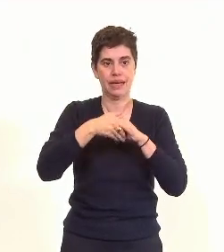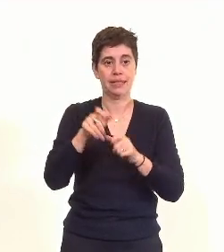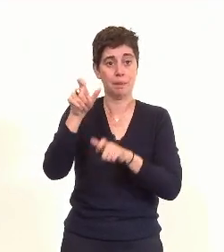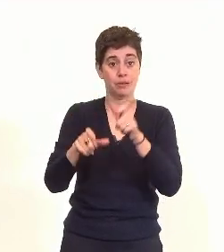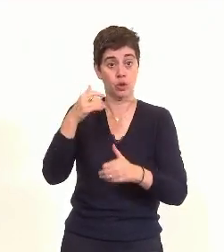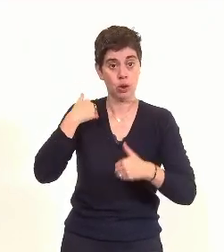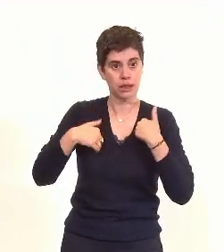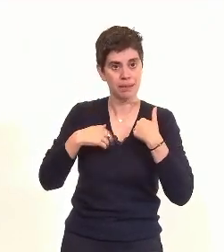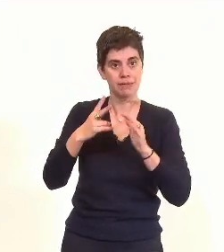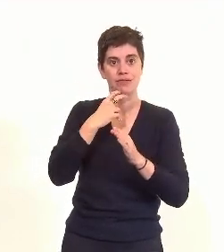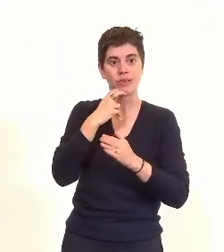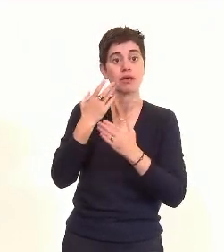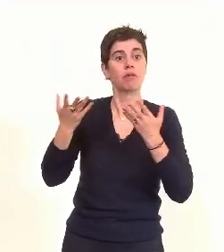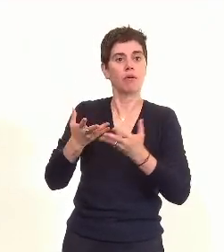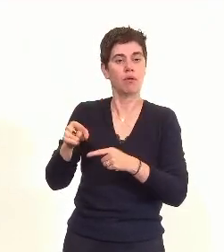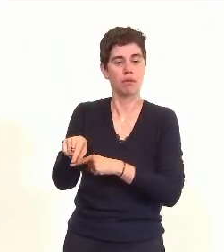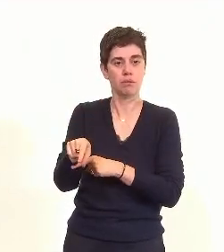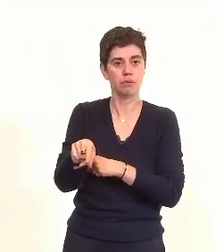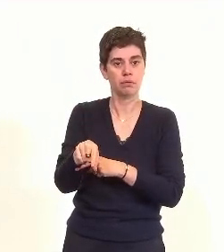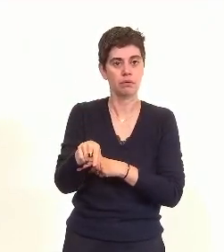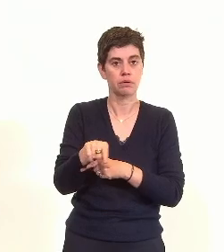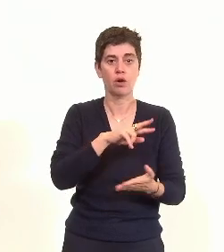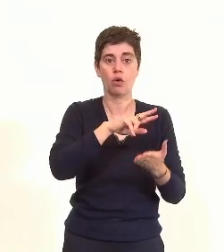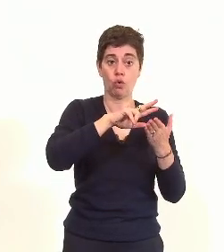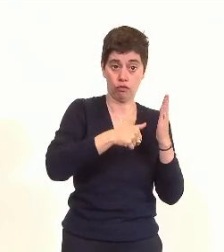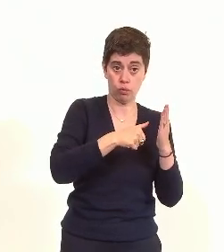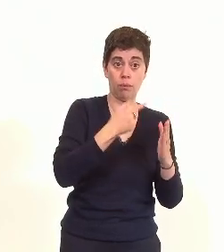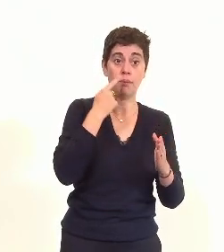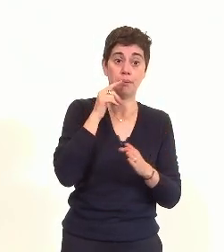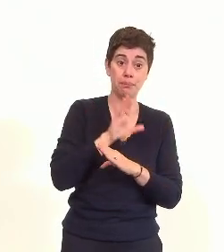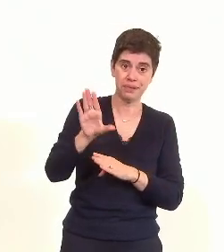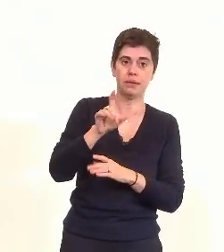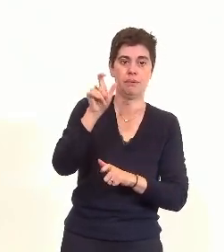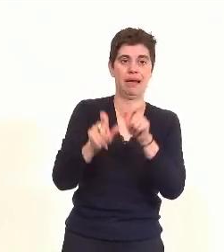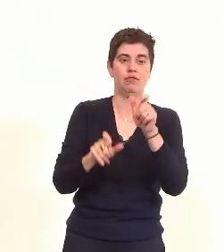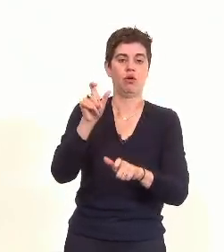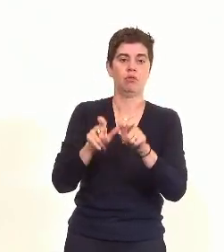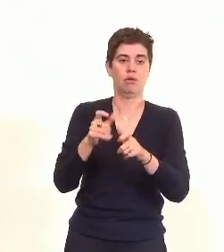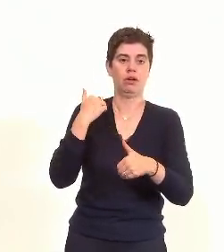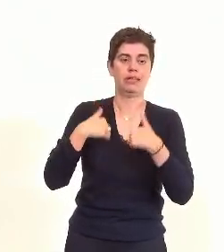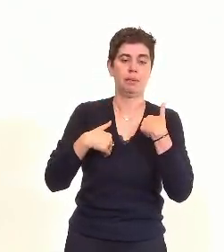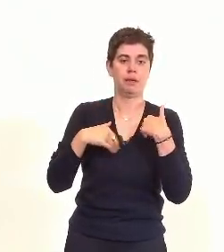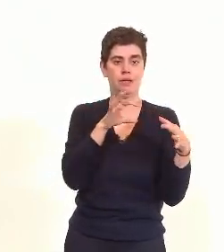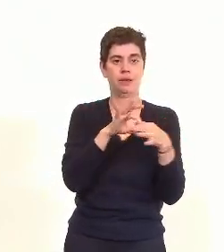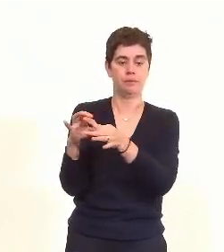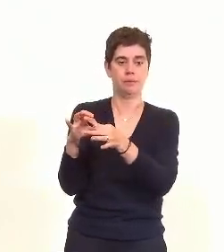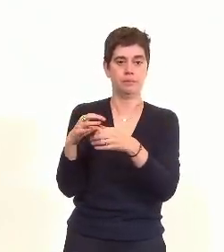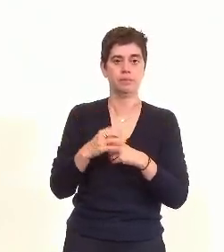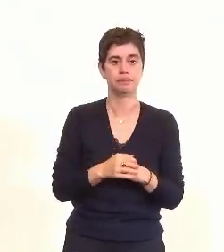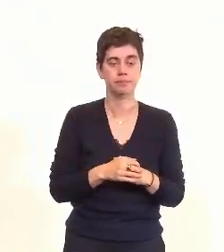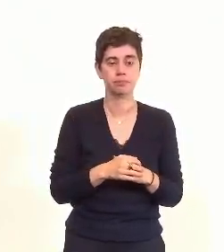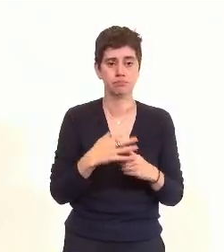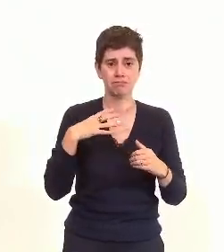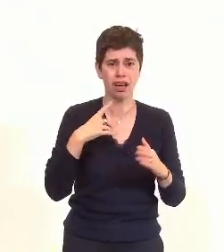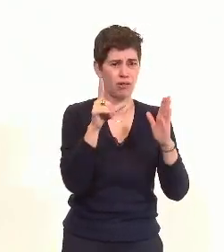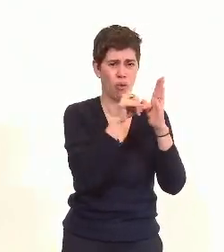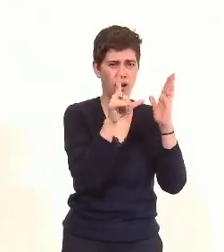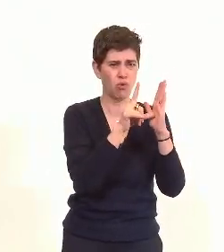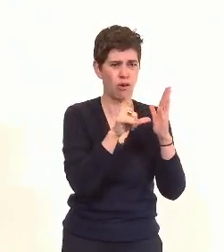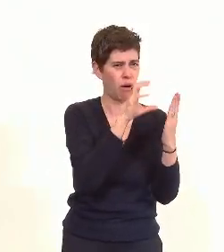dimensions, me semble bien être la Convention relative aux droits des personnes handicapées. Plus largement, tout l'arsenal juridique qui est à notre disposition,